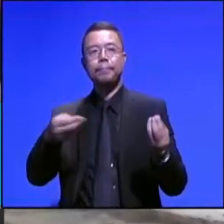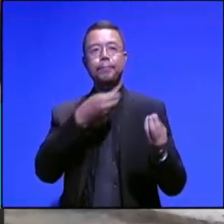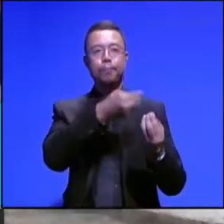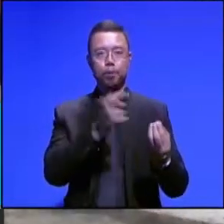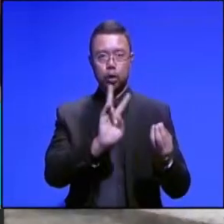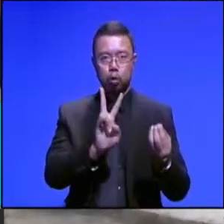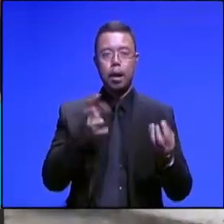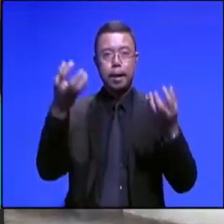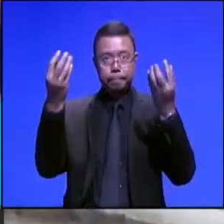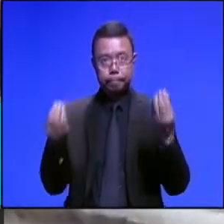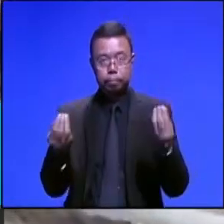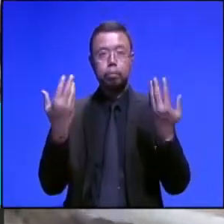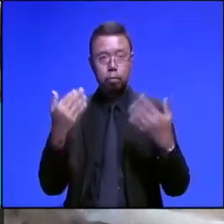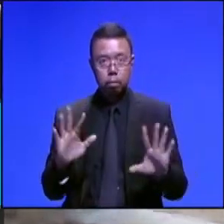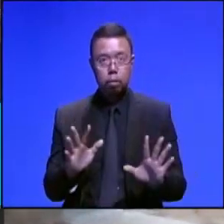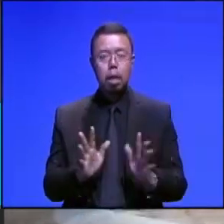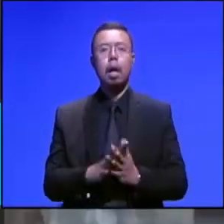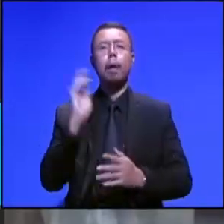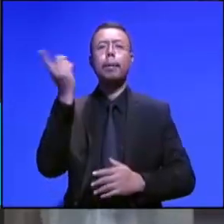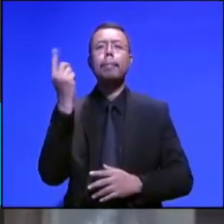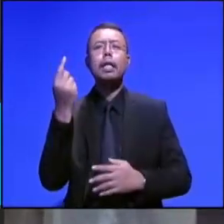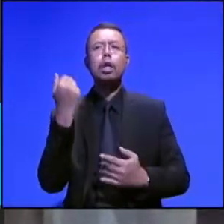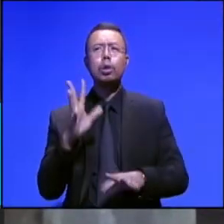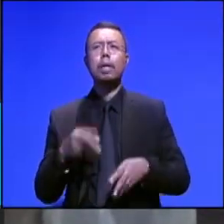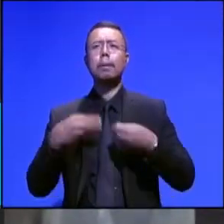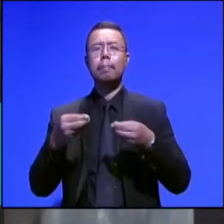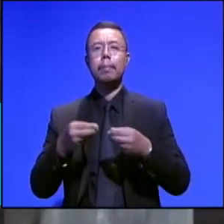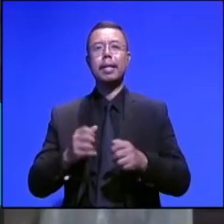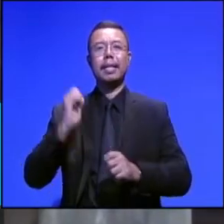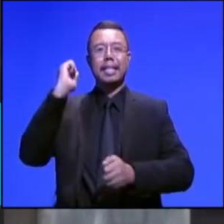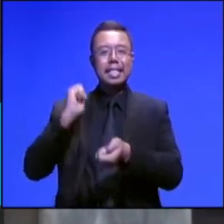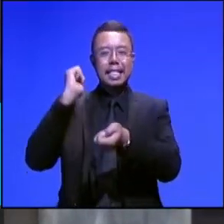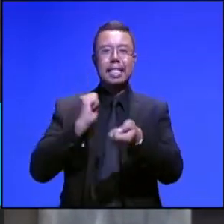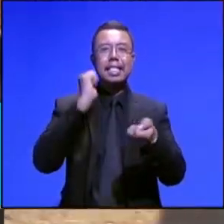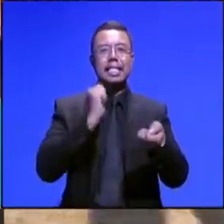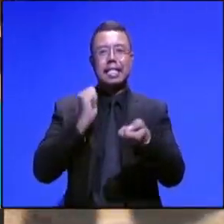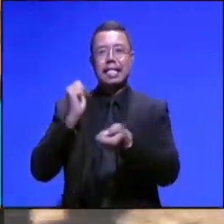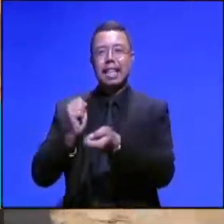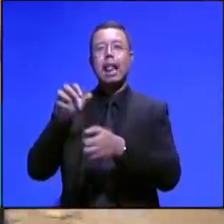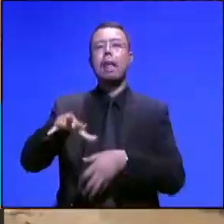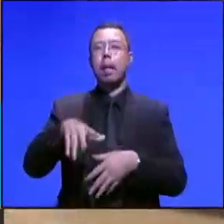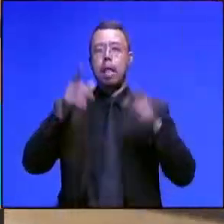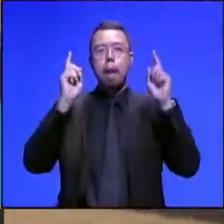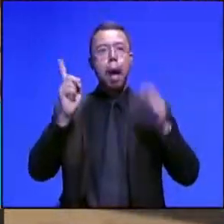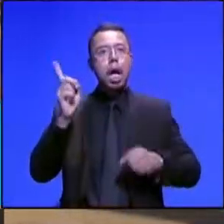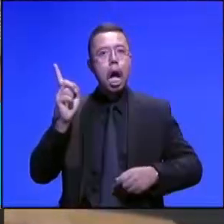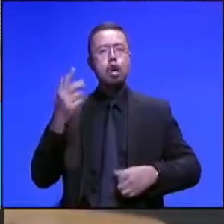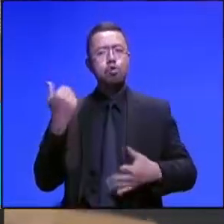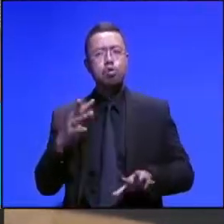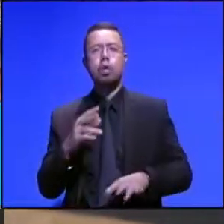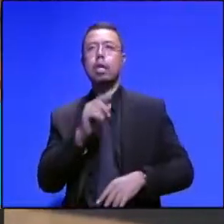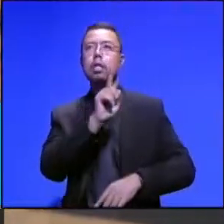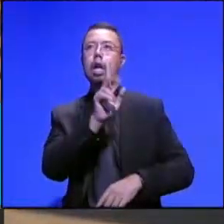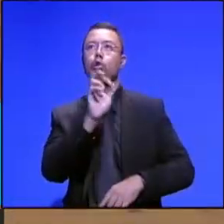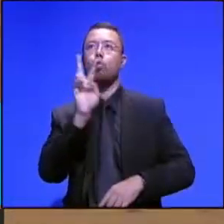Kecamatan Ponjong. Pemerintah setempat juga memberikan disinfektan ke daerah yang rawan. Pemantauan berlanjut hingga 102